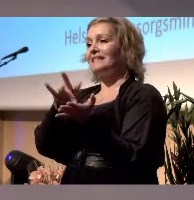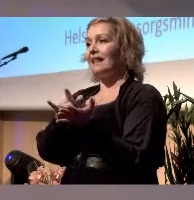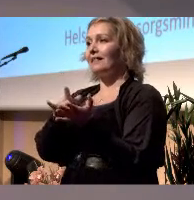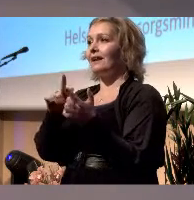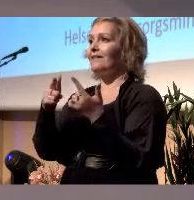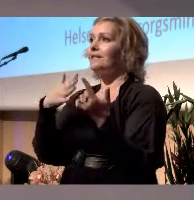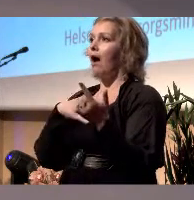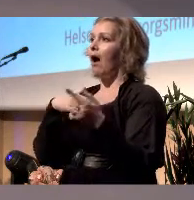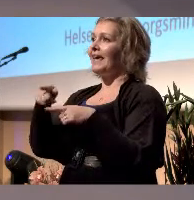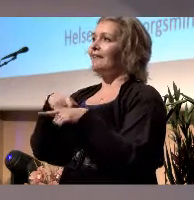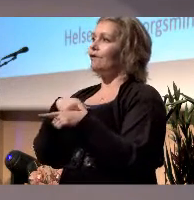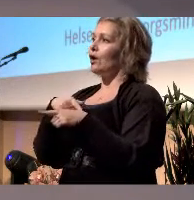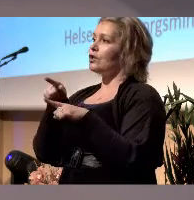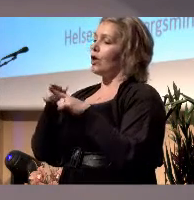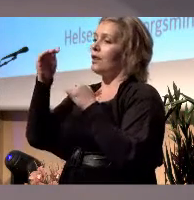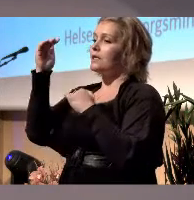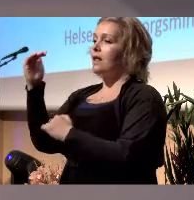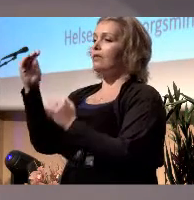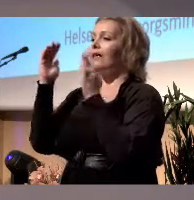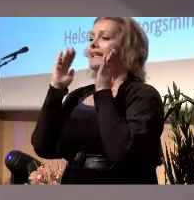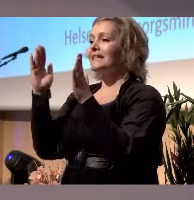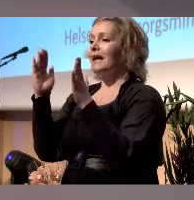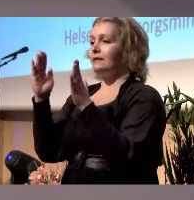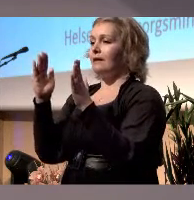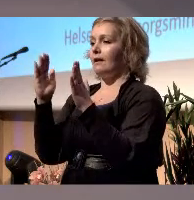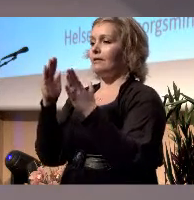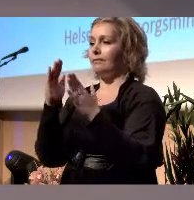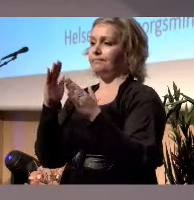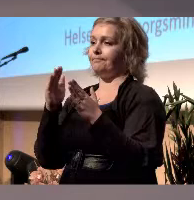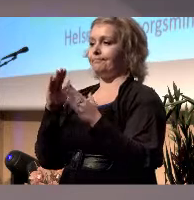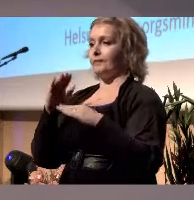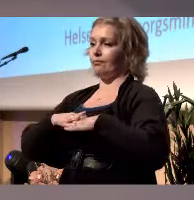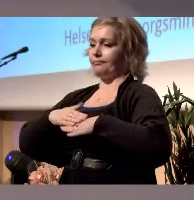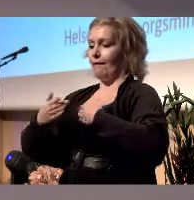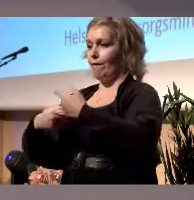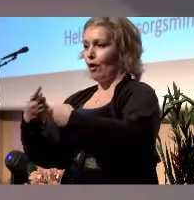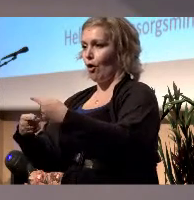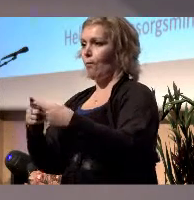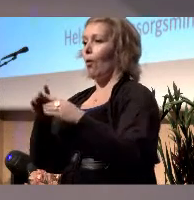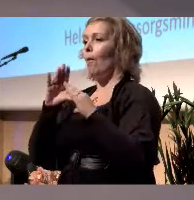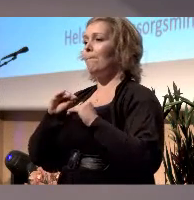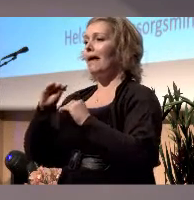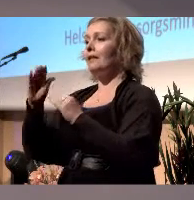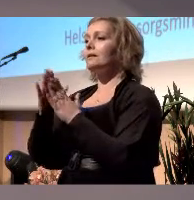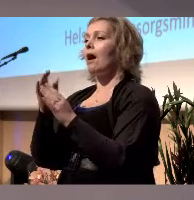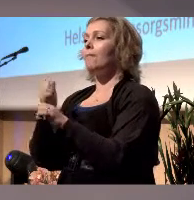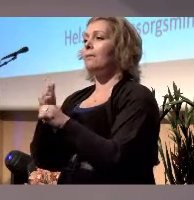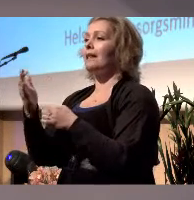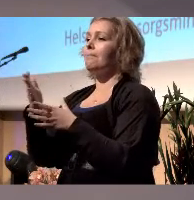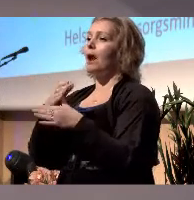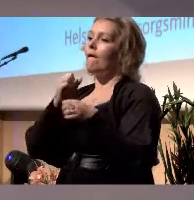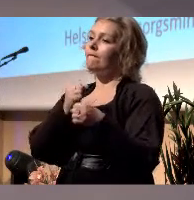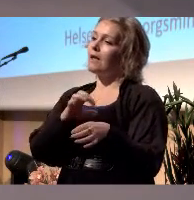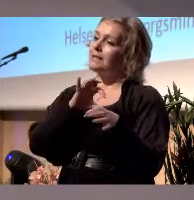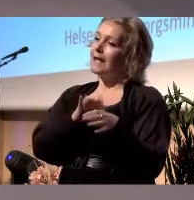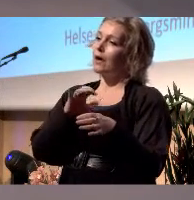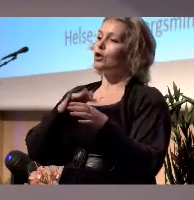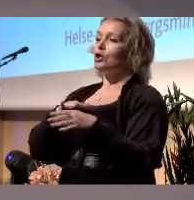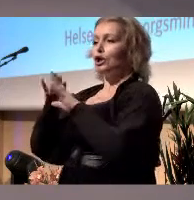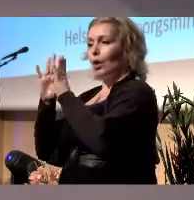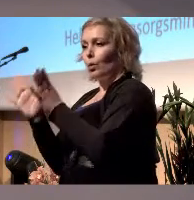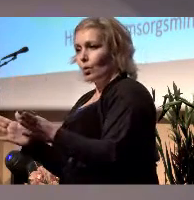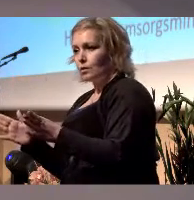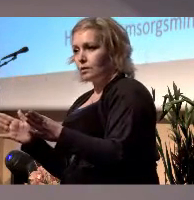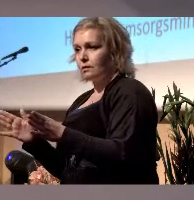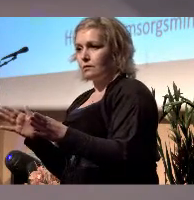skal innføre standardiserte pakkeforløp. Og vi skal bedre samarbeide mellom fastlege og sykehus